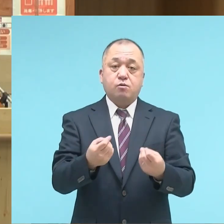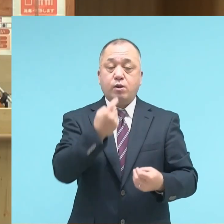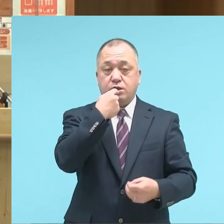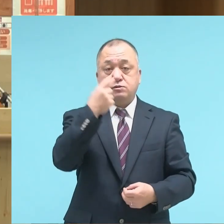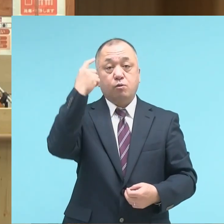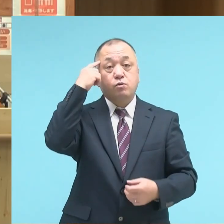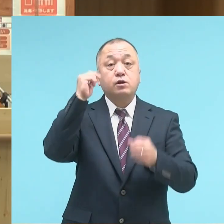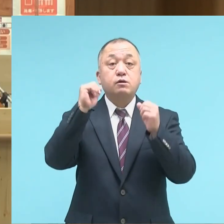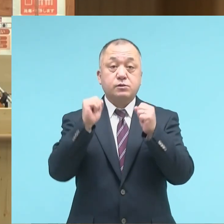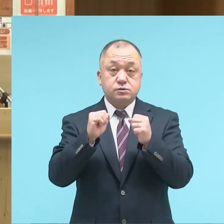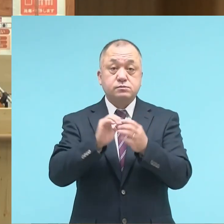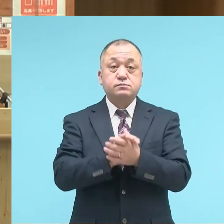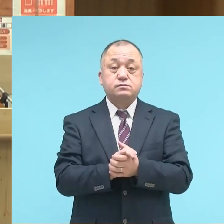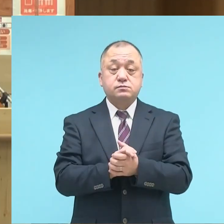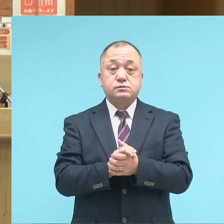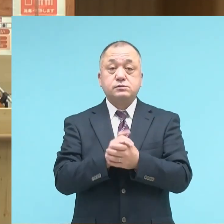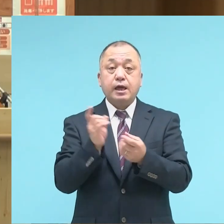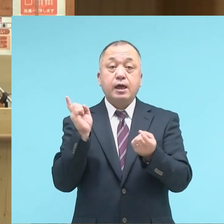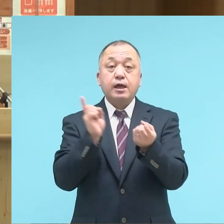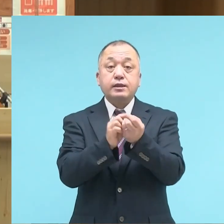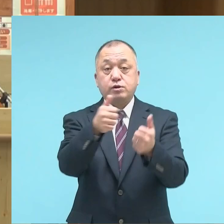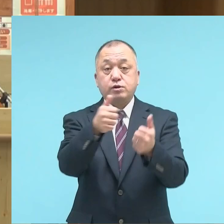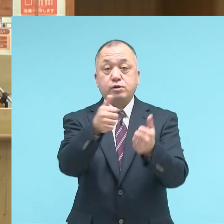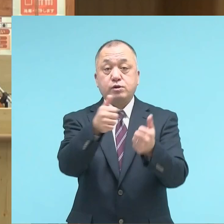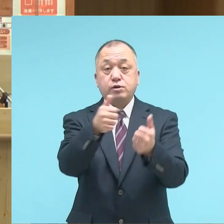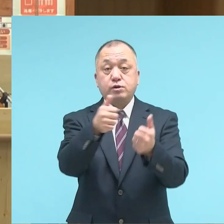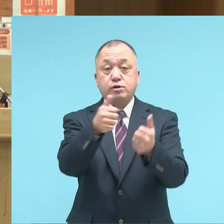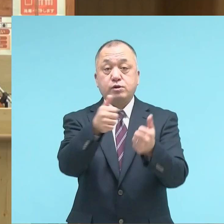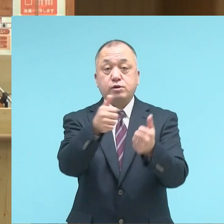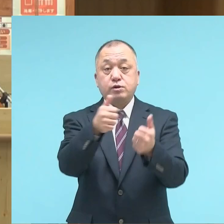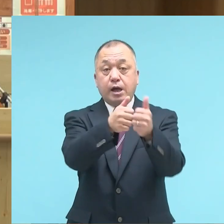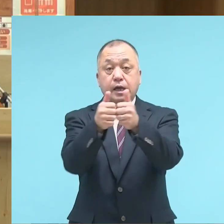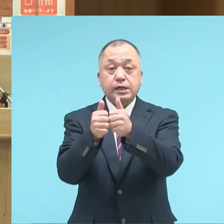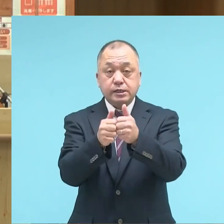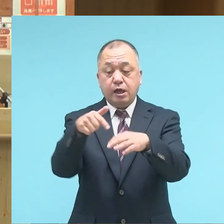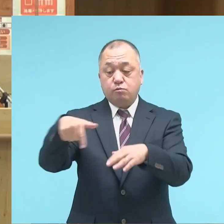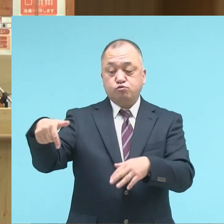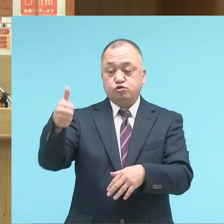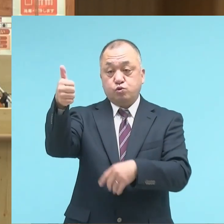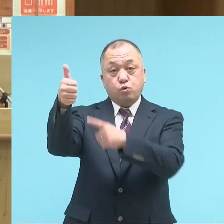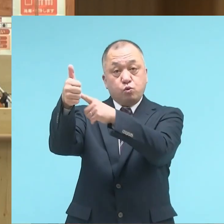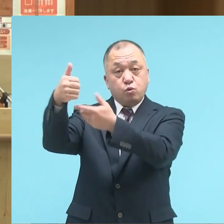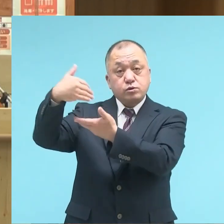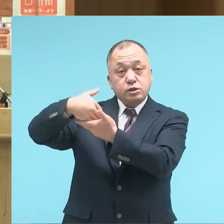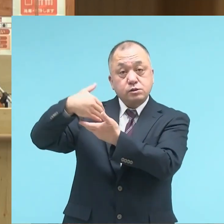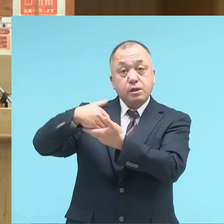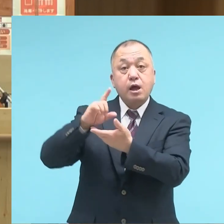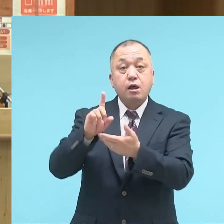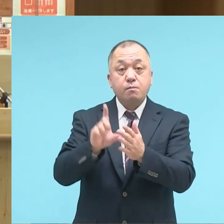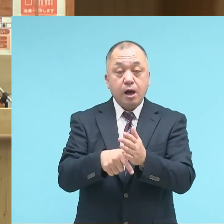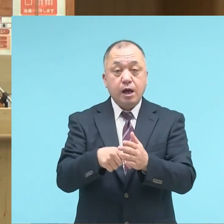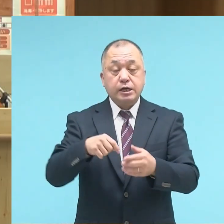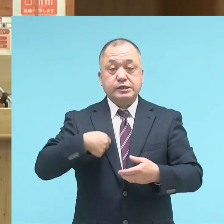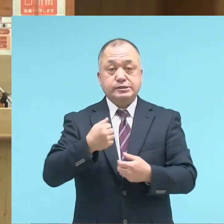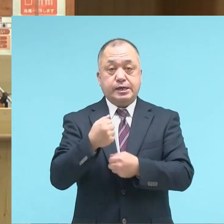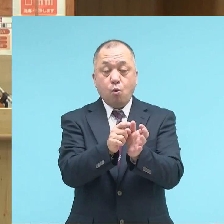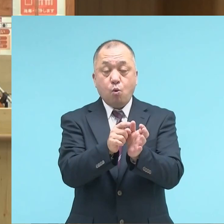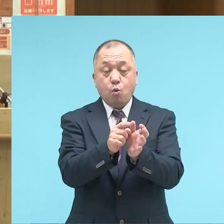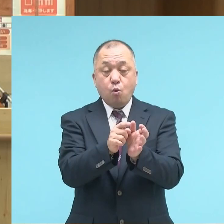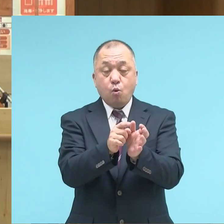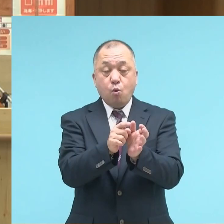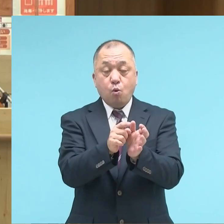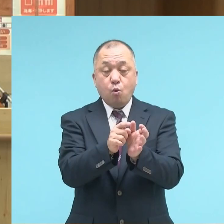います。 先ほどの対策本部会議でですね、部長の方からのご説明では自衛